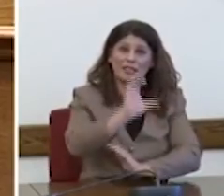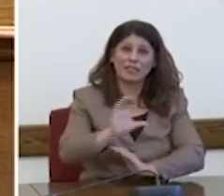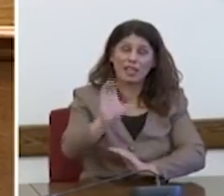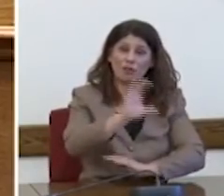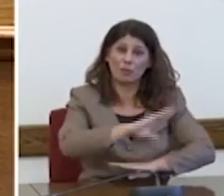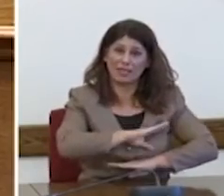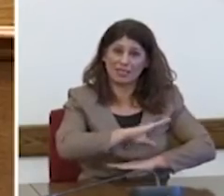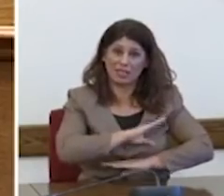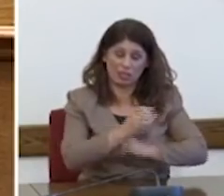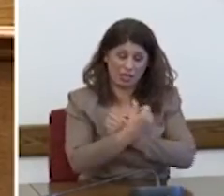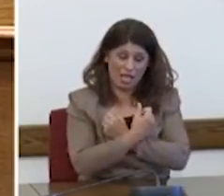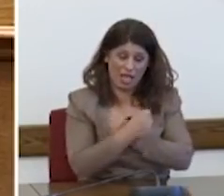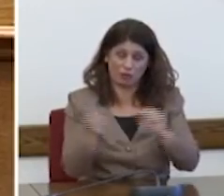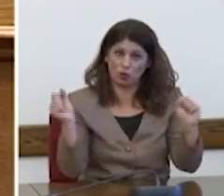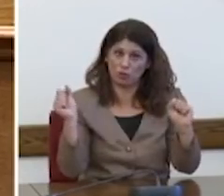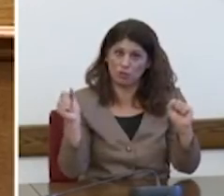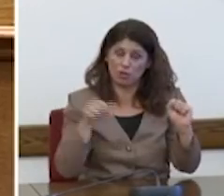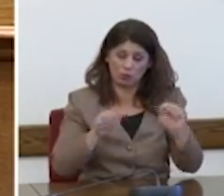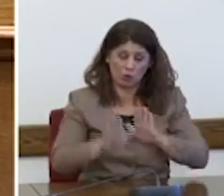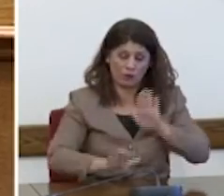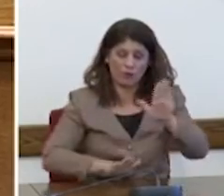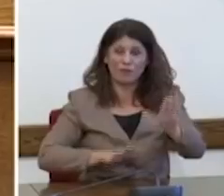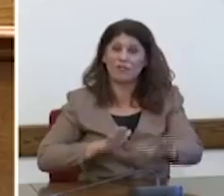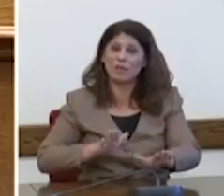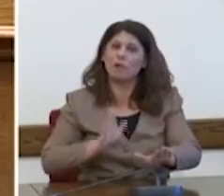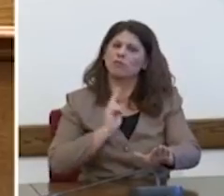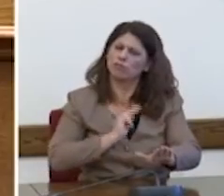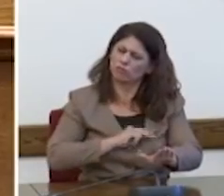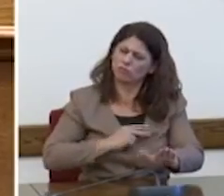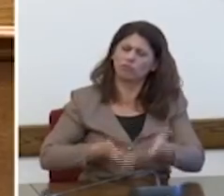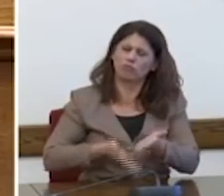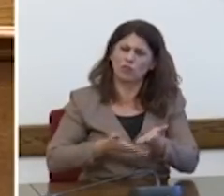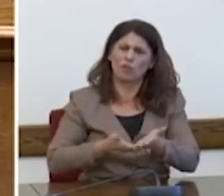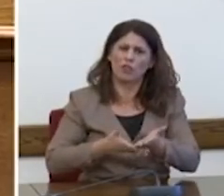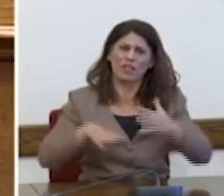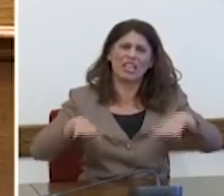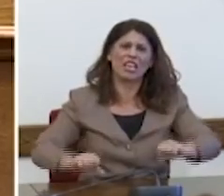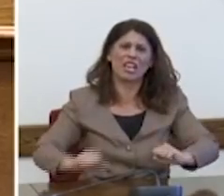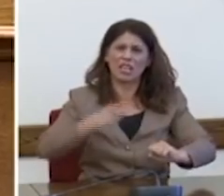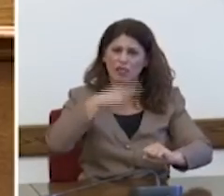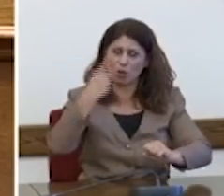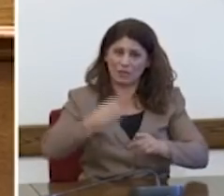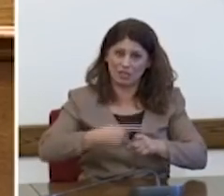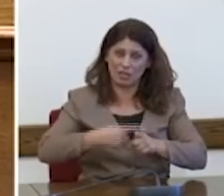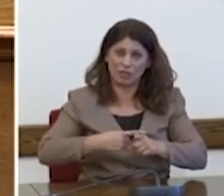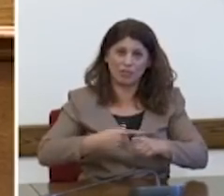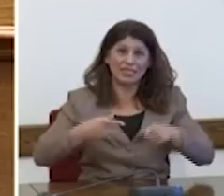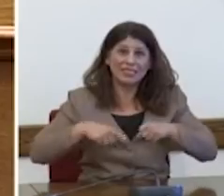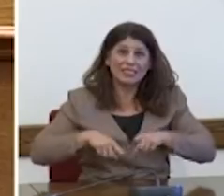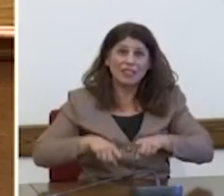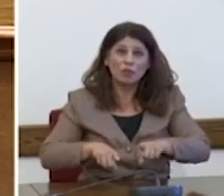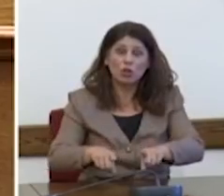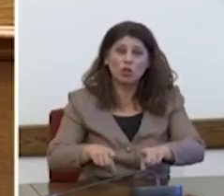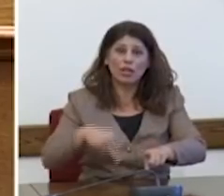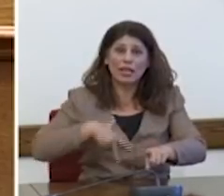στρατηγική αυτονομία ως βήμα που θα ωφελήσει κυριαρχικά δικαιώματα της Ελλάδας, την ίδια ώρα χώρες μέλη